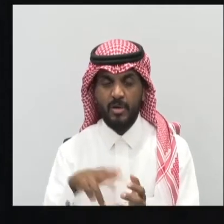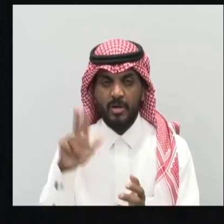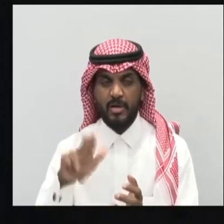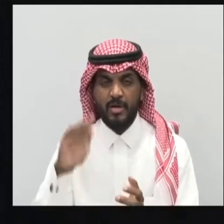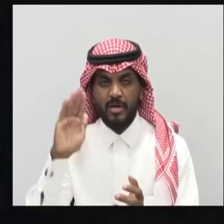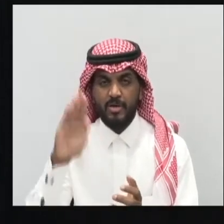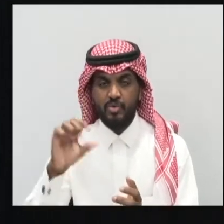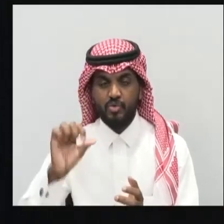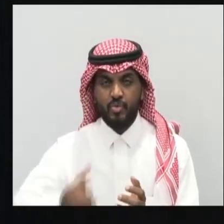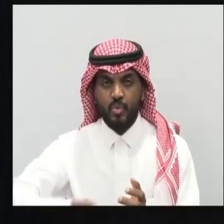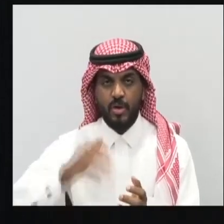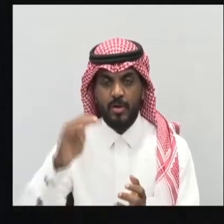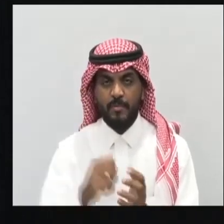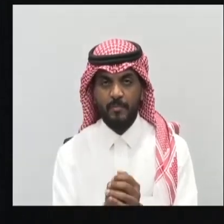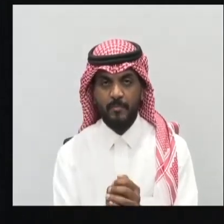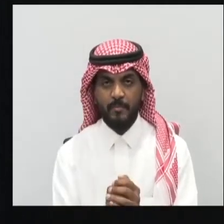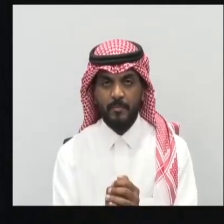السواح،